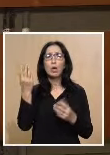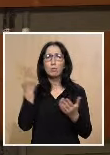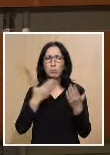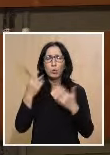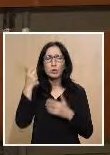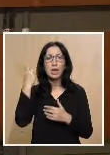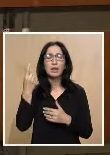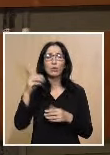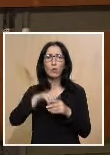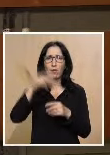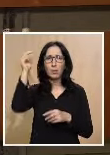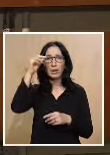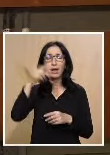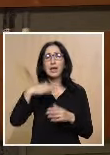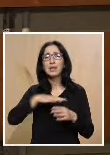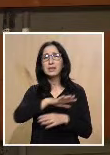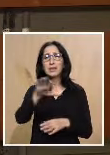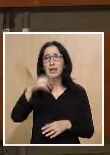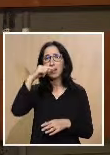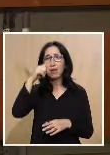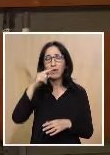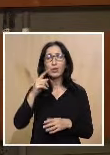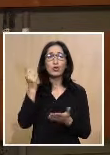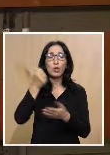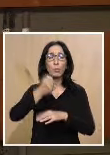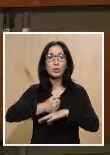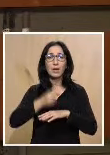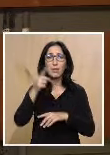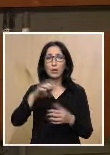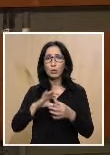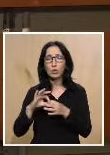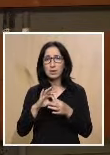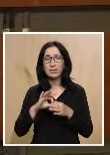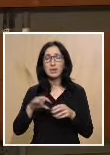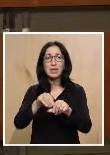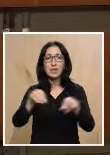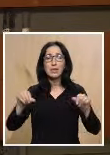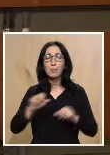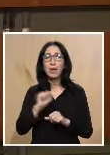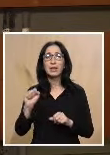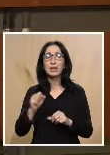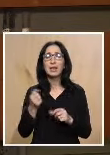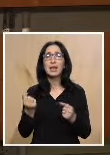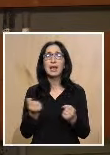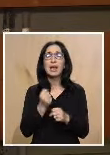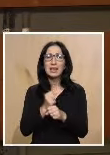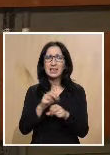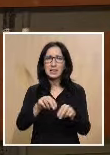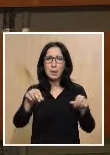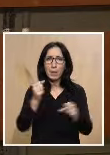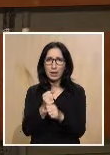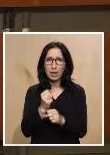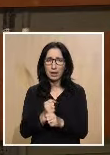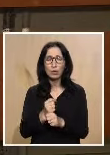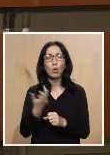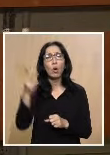в България, сред най-важните винаги ще поставяме тези, които са свързани с земята и земеделието. Няма как. България